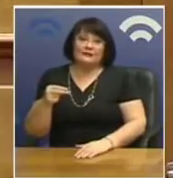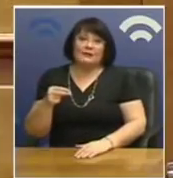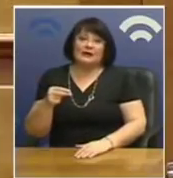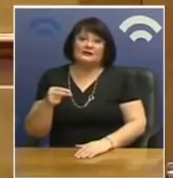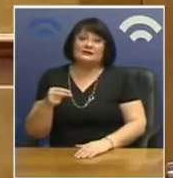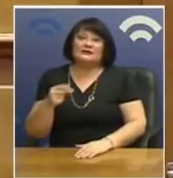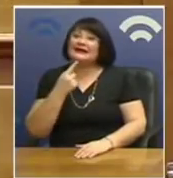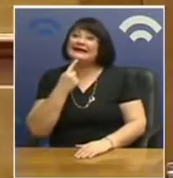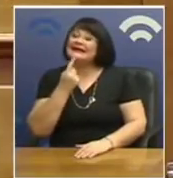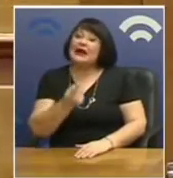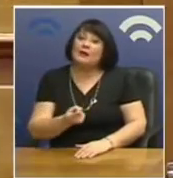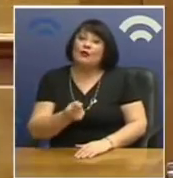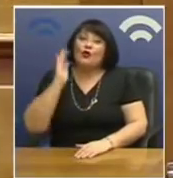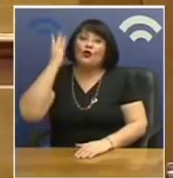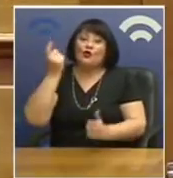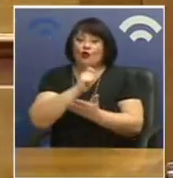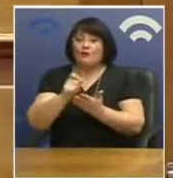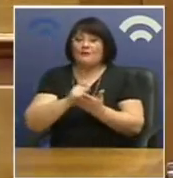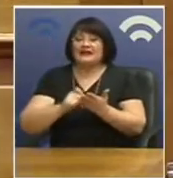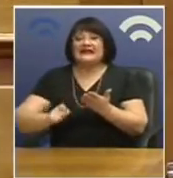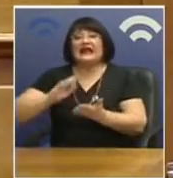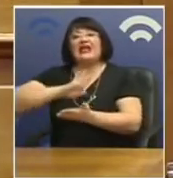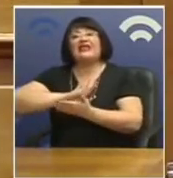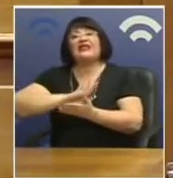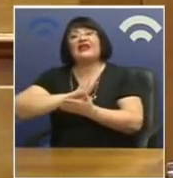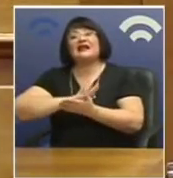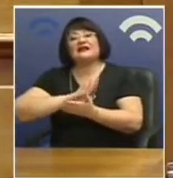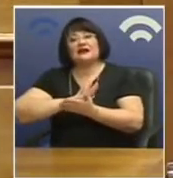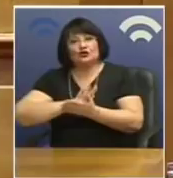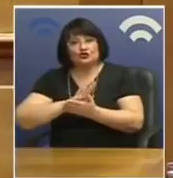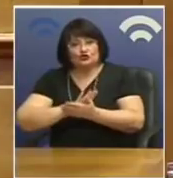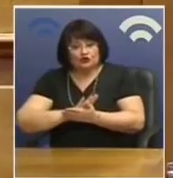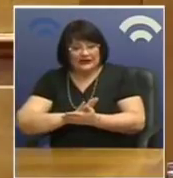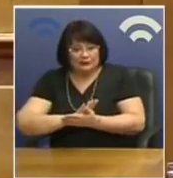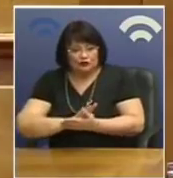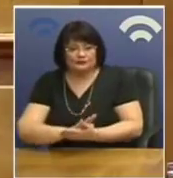να καταθέσω στα πρακτικά το δελτίο τύπου του Υπουργείου Οικονομικών.